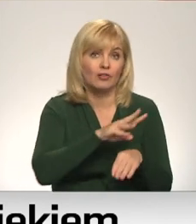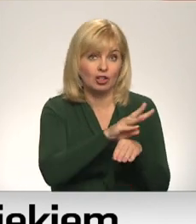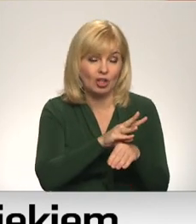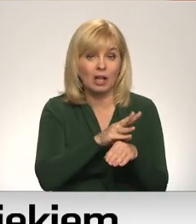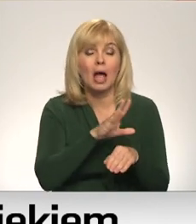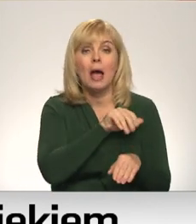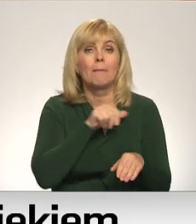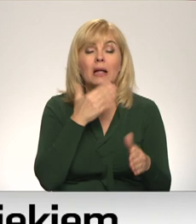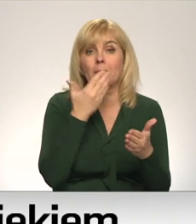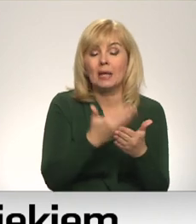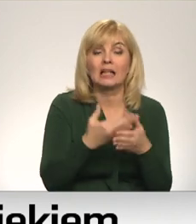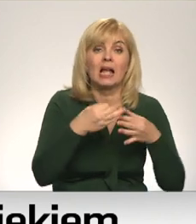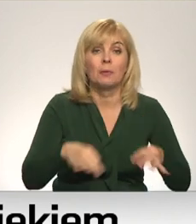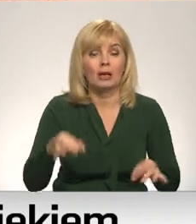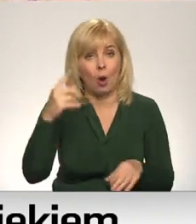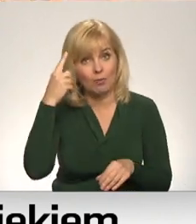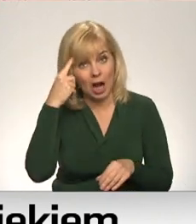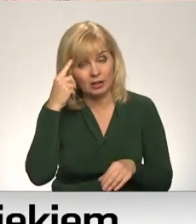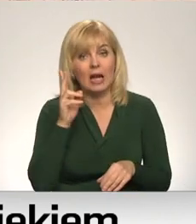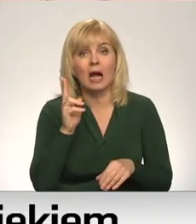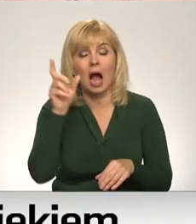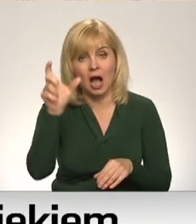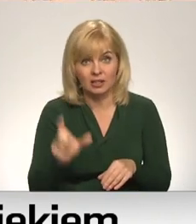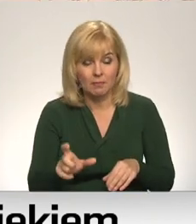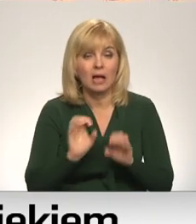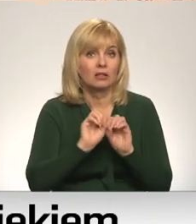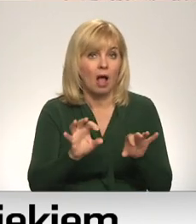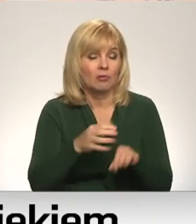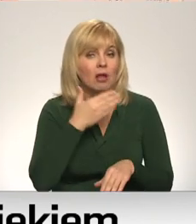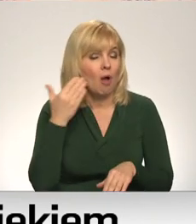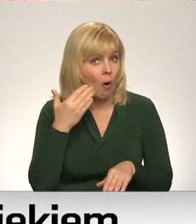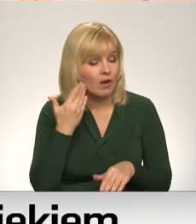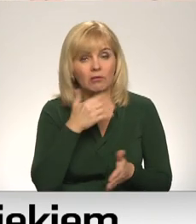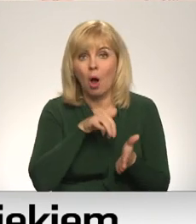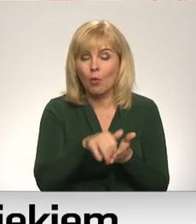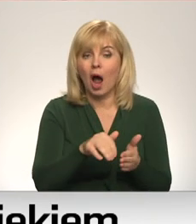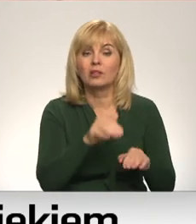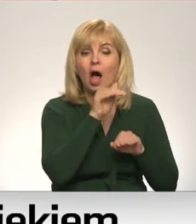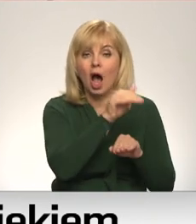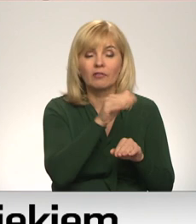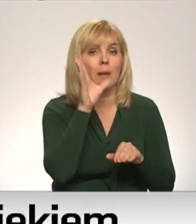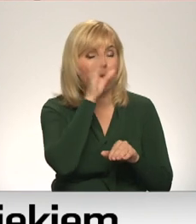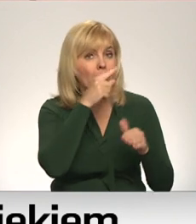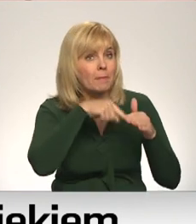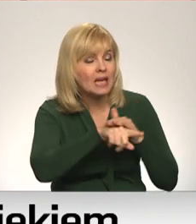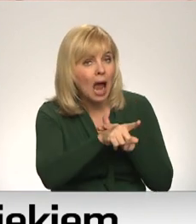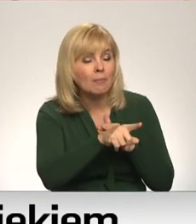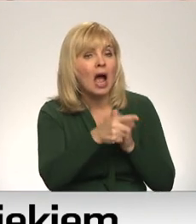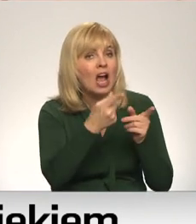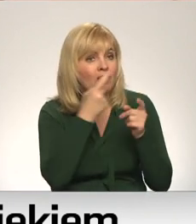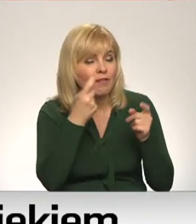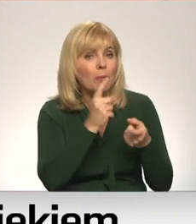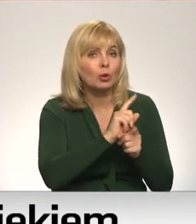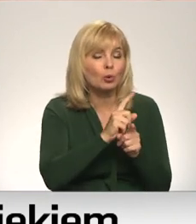ir pieteicies brīvprātīgi. Kaspars RTV atzīst, ka netika viegli gan gājas ar arhīvos piemās informācijas tulkošanu, jo īpaši